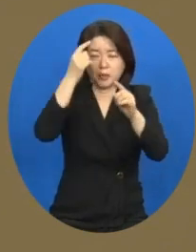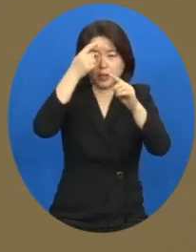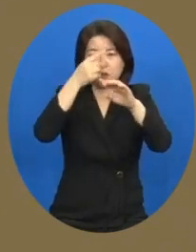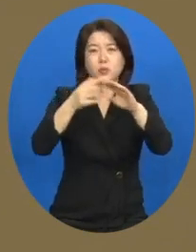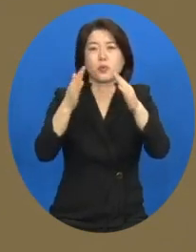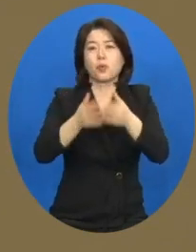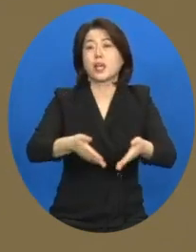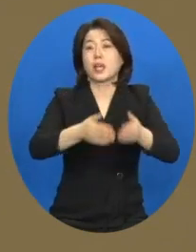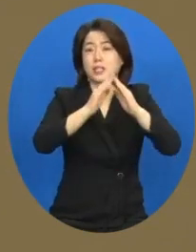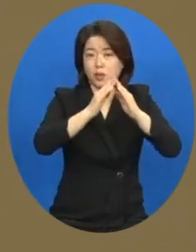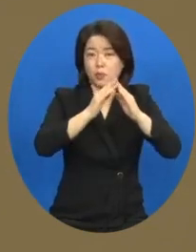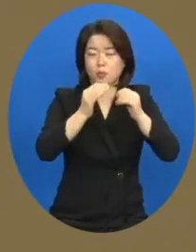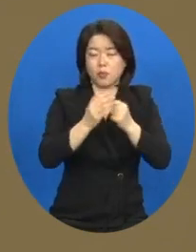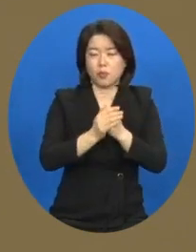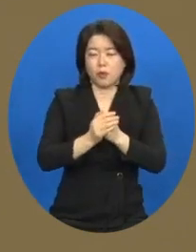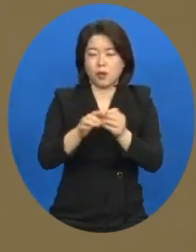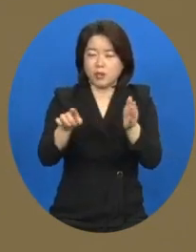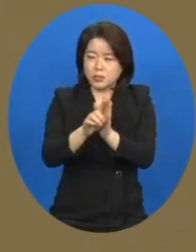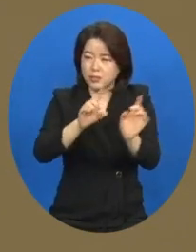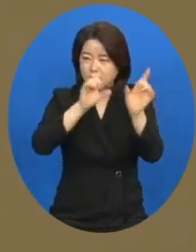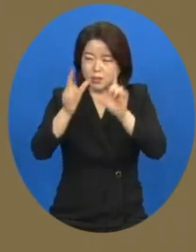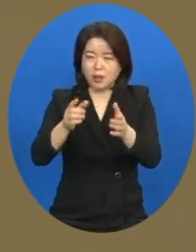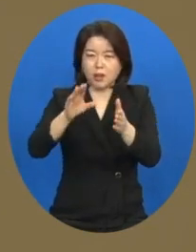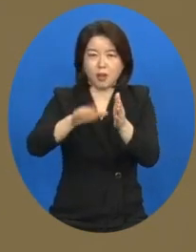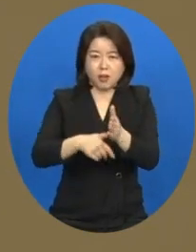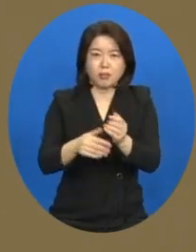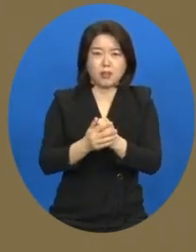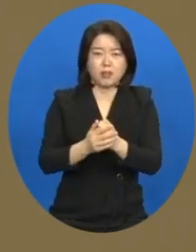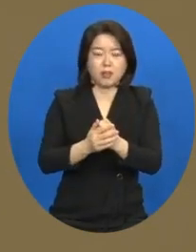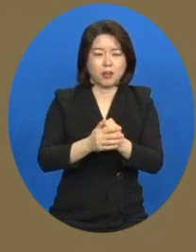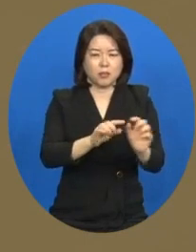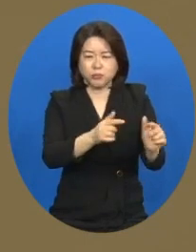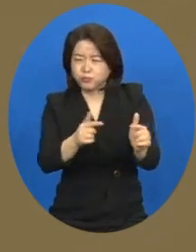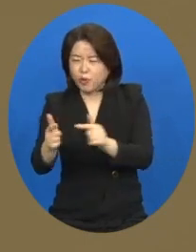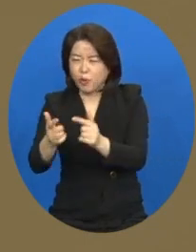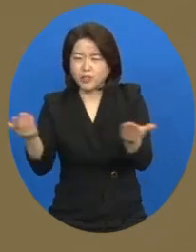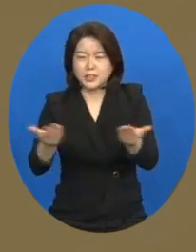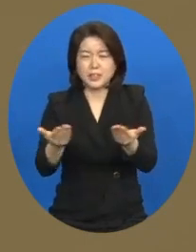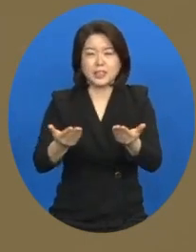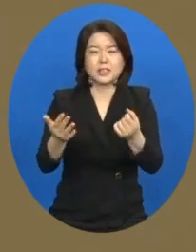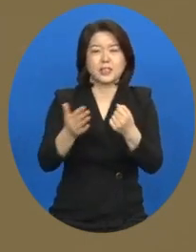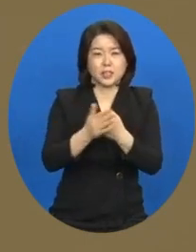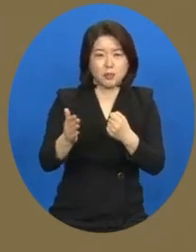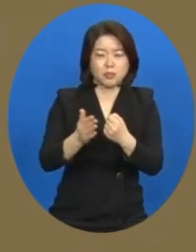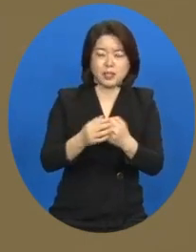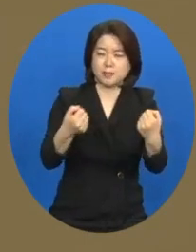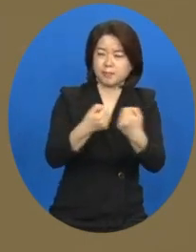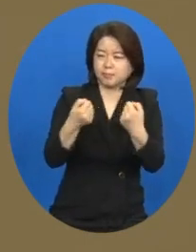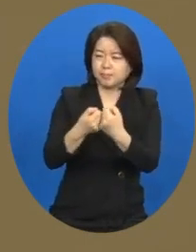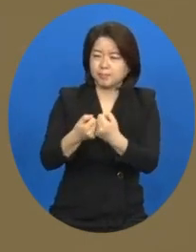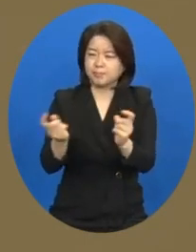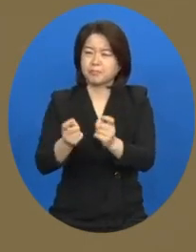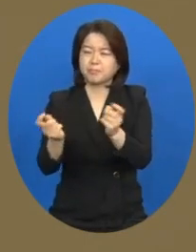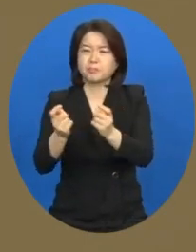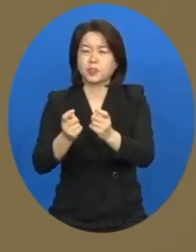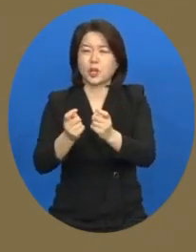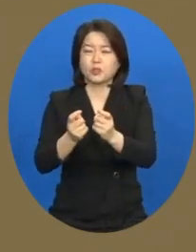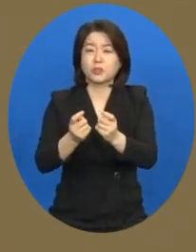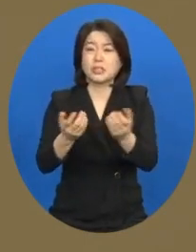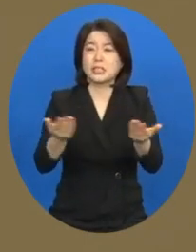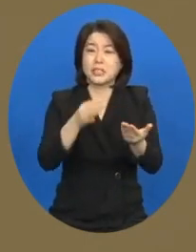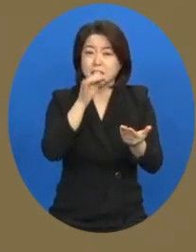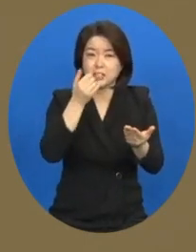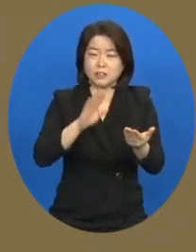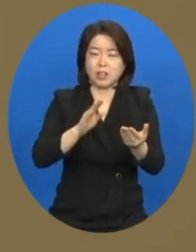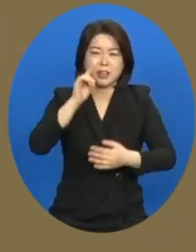이루고 그렇게 신앙생활 하는데 교회 안에 이런저런 이유 때문에 싸우고 다투는 일이요 꼭 나쁜 일만으로 되는